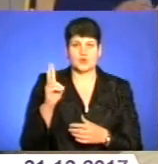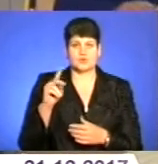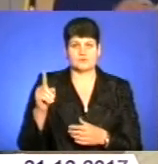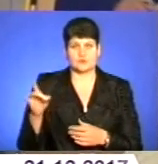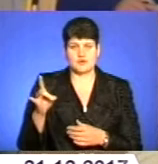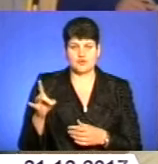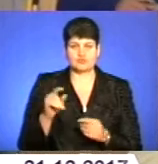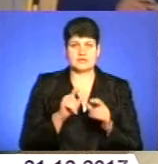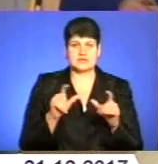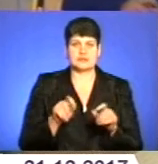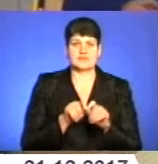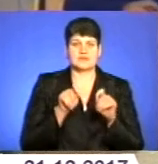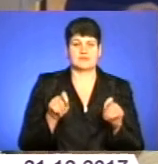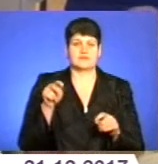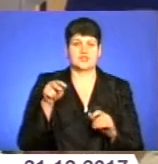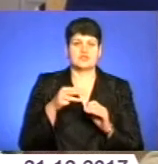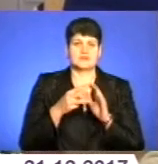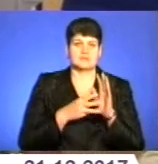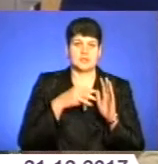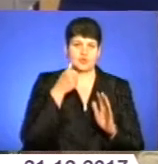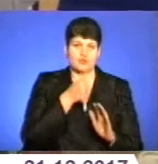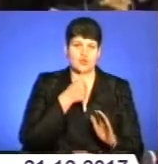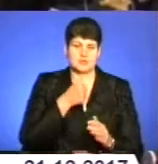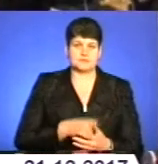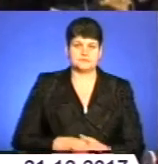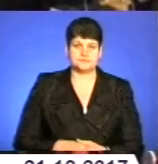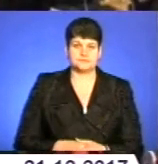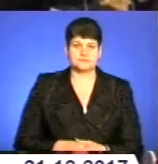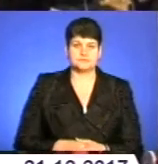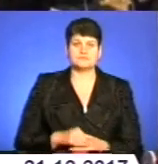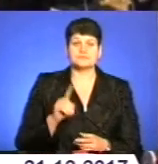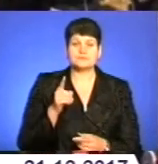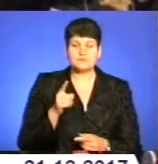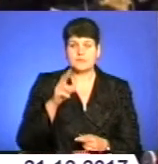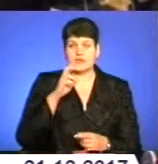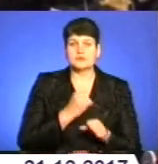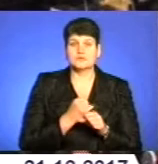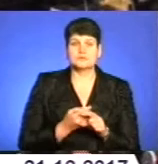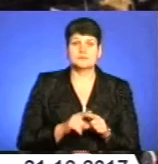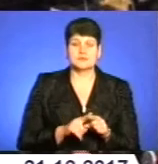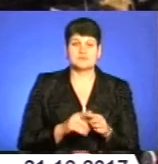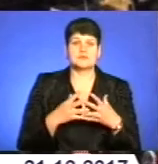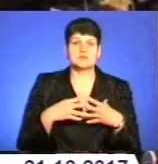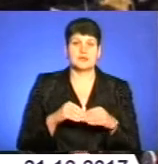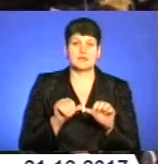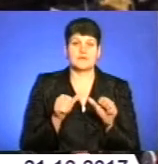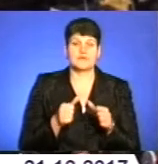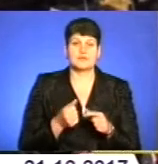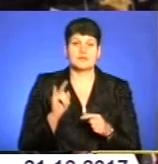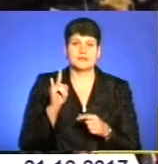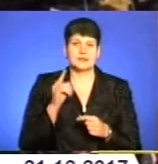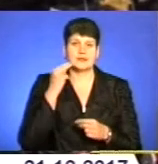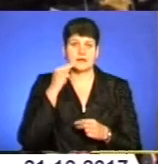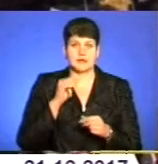районах. Заклади відкриють у 2018 році. Чому на такий крок держава пішла? Бо в сімейних формах дитина